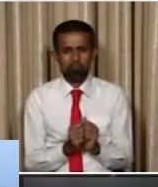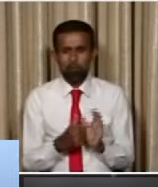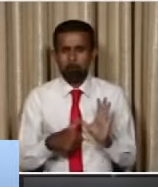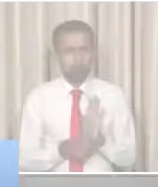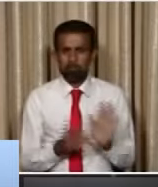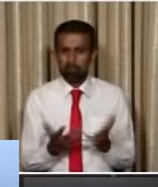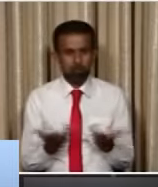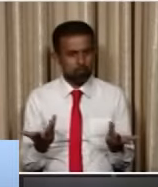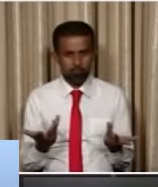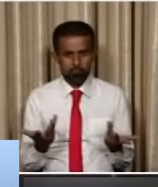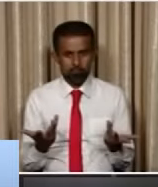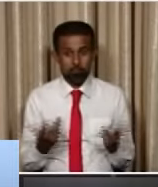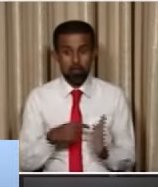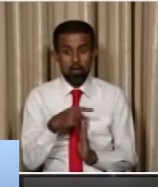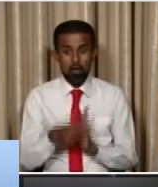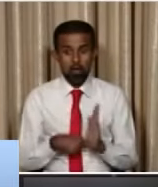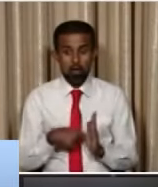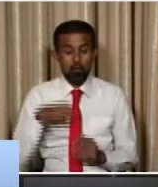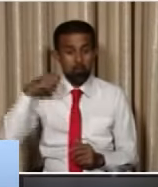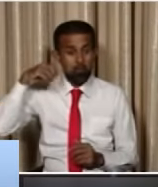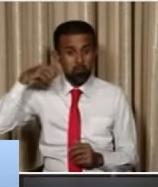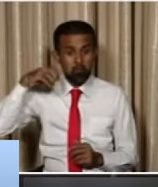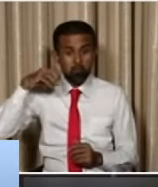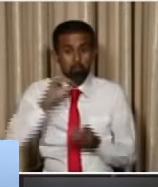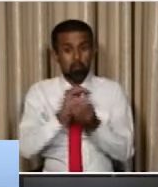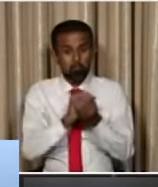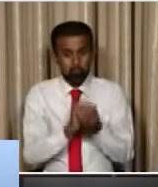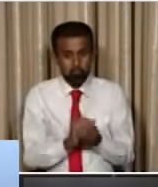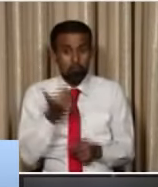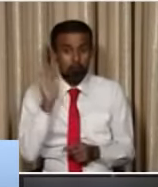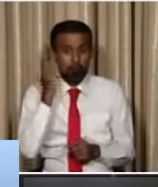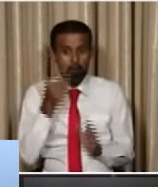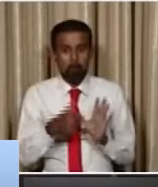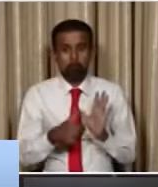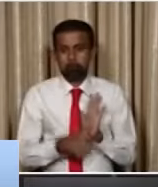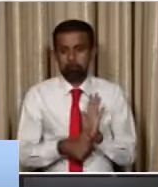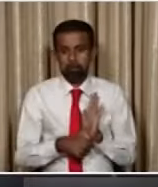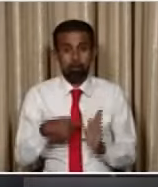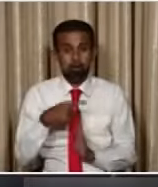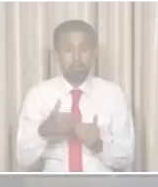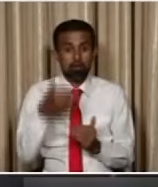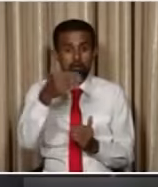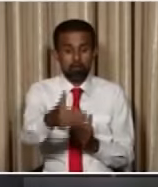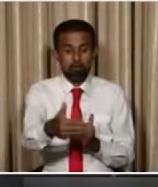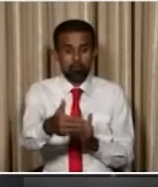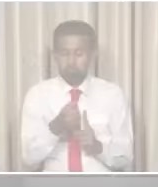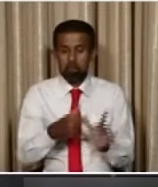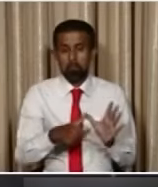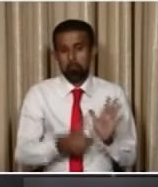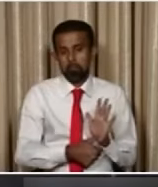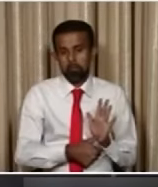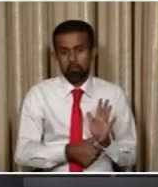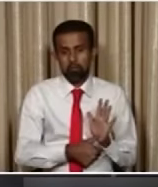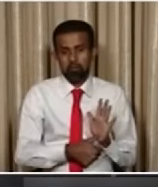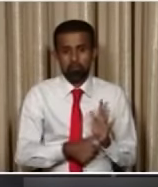නෙවෙයි ගරු ඇමතුමා. මේක ලංකාවේ බලශක්ති සුරක්ෂිතතාවය පිළිබඳ පනතක්. රටේ අනාගතය පිළිබඳ බෙහෙවින් බලපාන පනතක්. ඒ